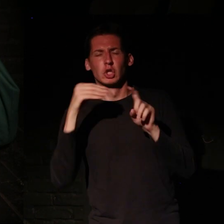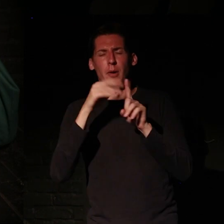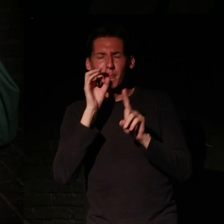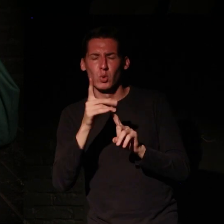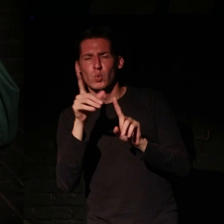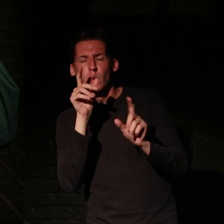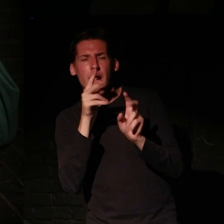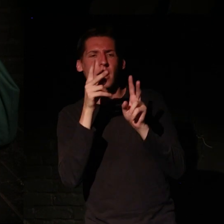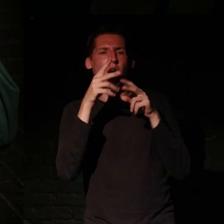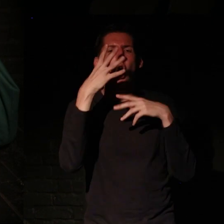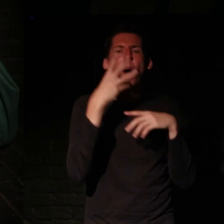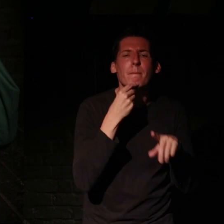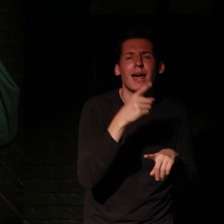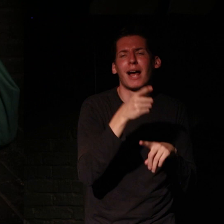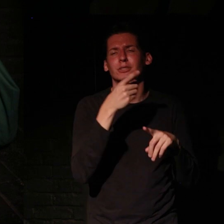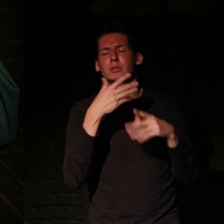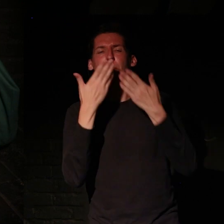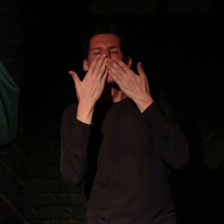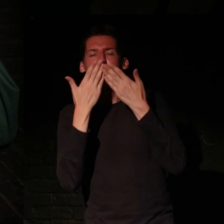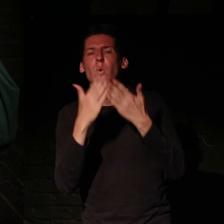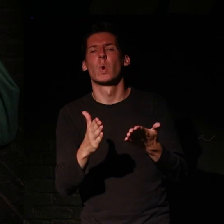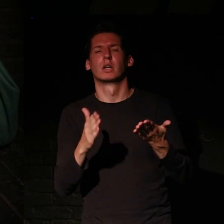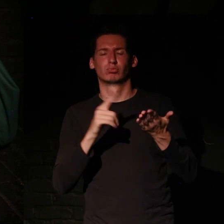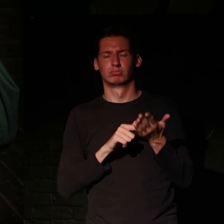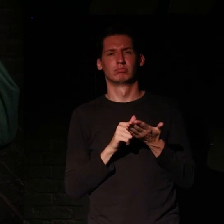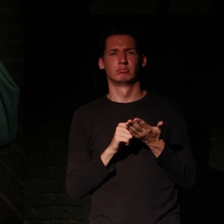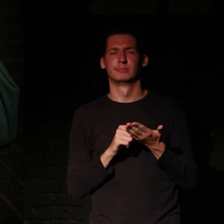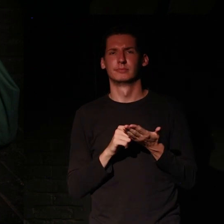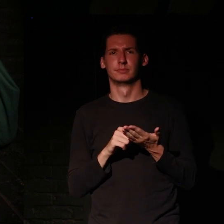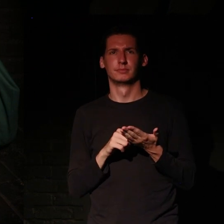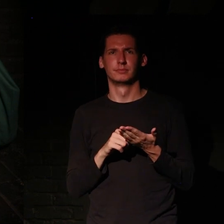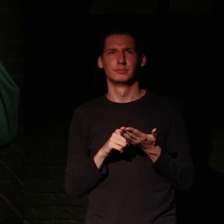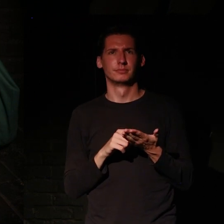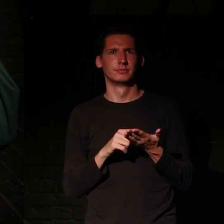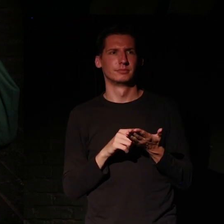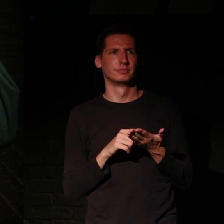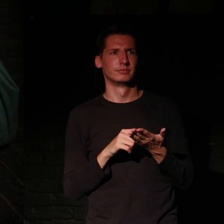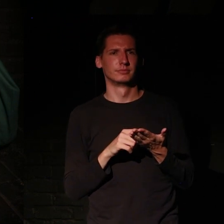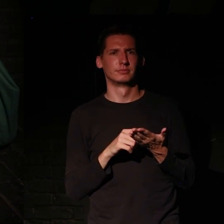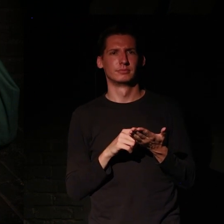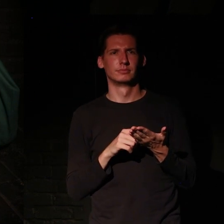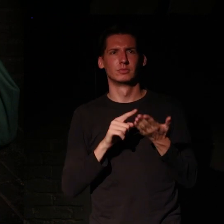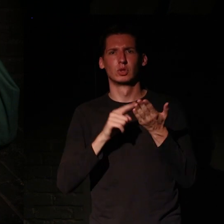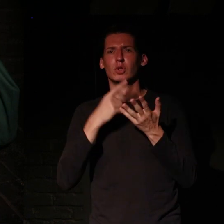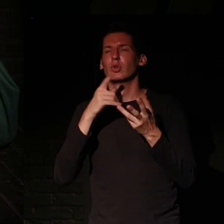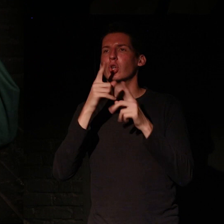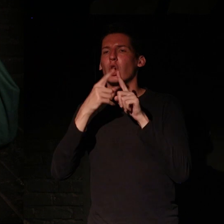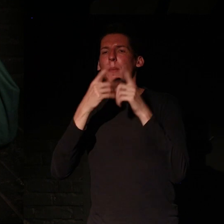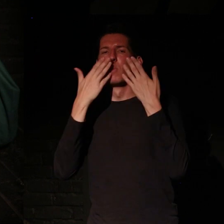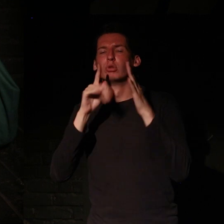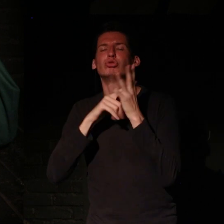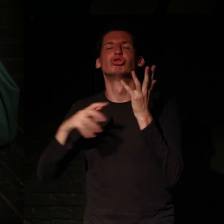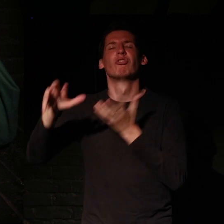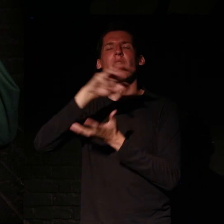takie obrazy nawiązujące do świata zwierzęcego, do tego,